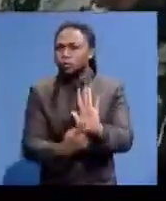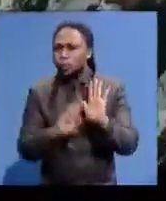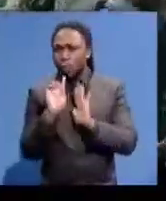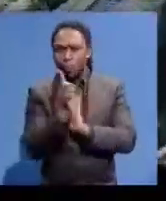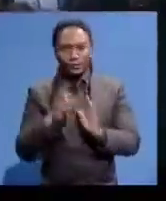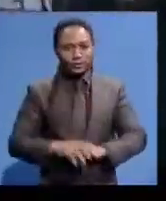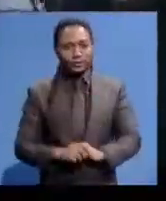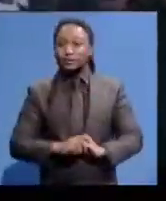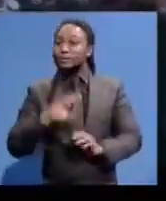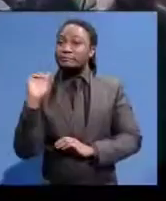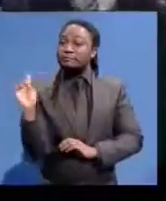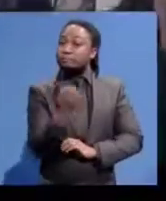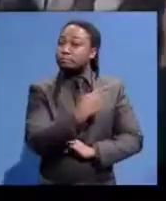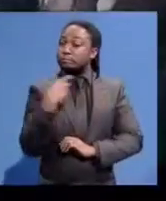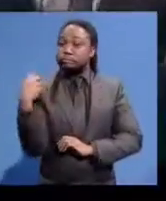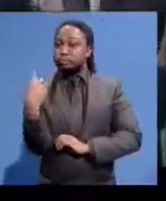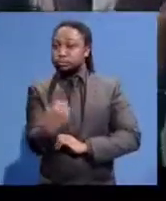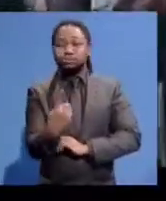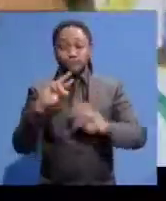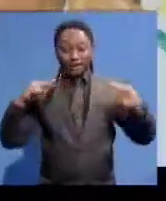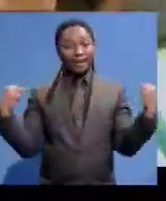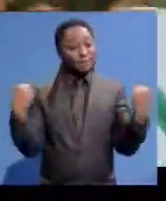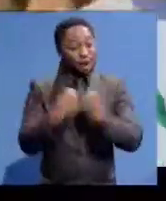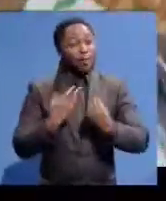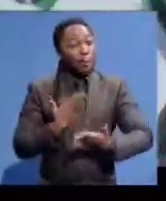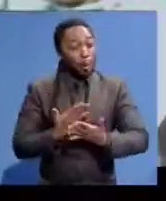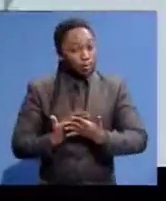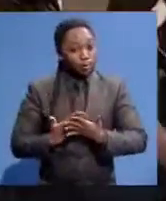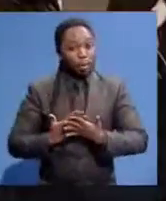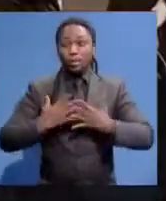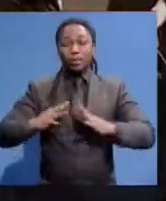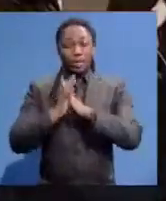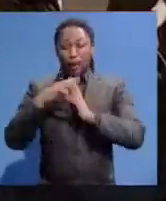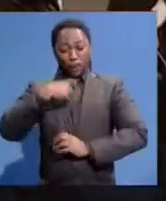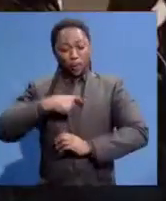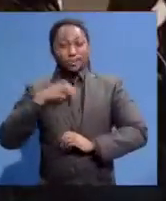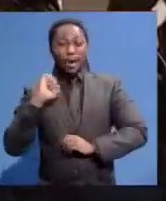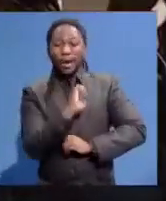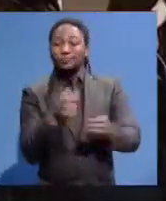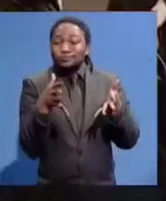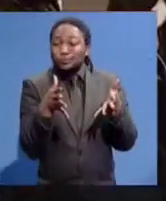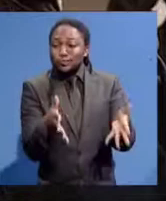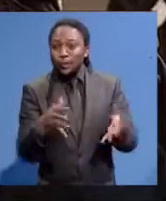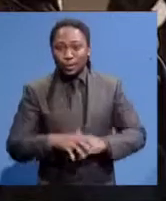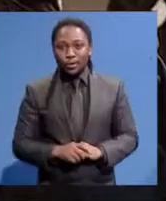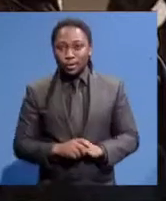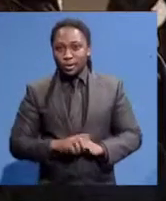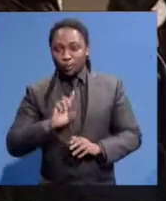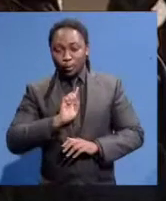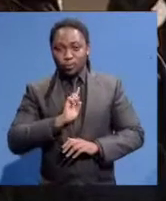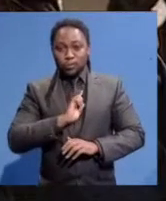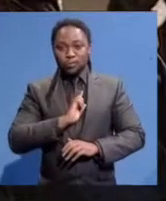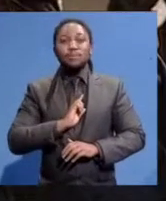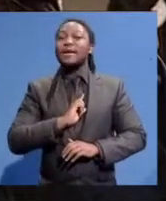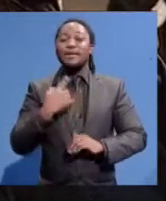ons is, dat hy wil hê die Springbokke moet goed doen, dat die nasie wil hê ons moet goed doen, het hy as persoon ons kom besoek en het oorgedra. Nie 'n boodskap gestuur of 'n brief nie, hy